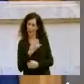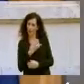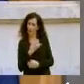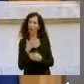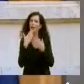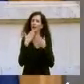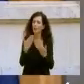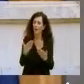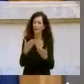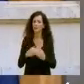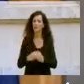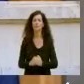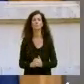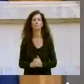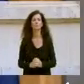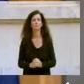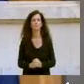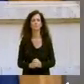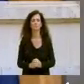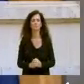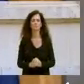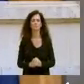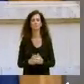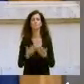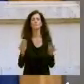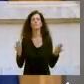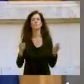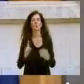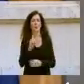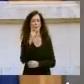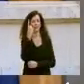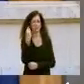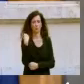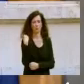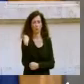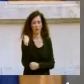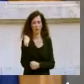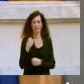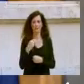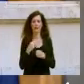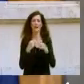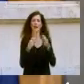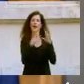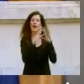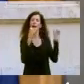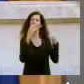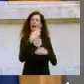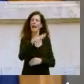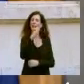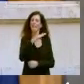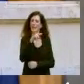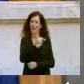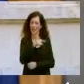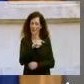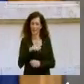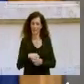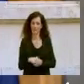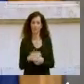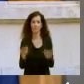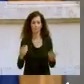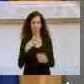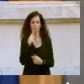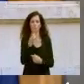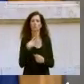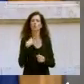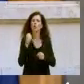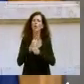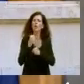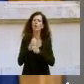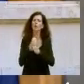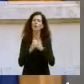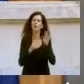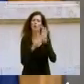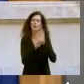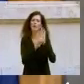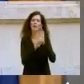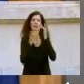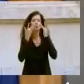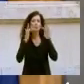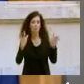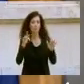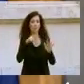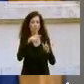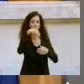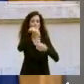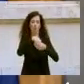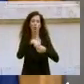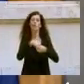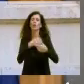iniziamo dal primo tema i cantieri io l'ho detto stanno lavorando dal decreto semplificazioni troverete delle novità